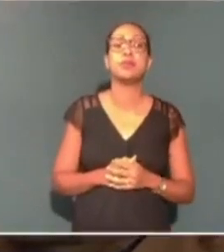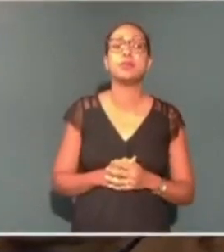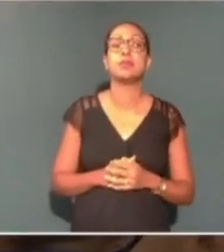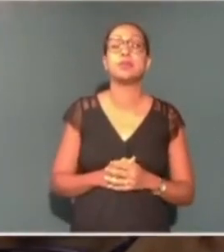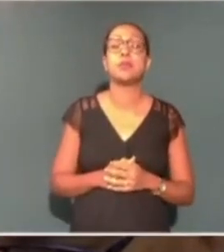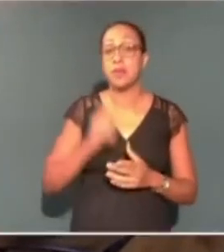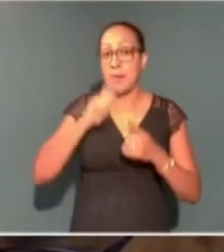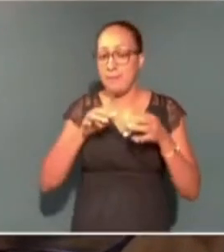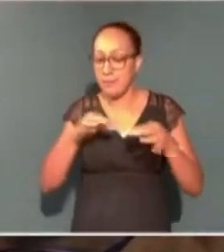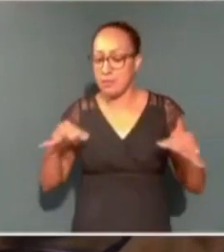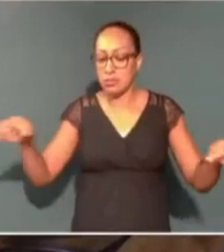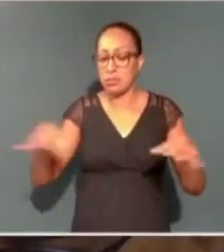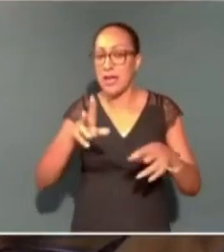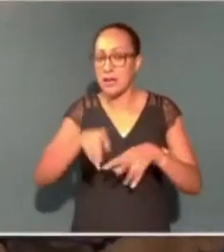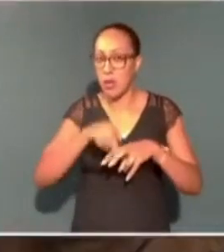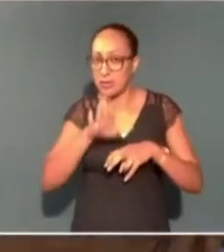agricole en Martinique.